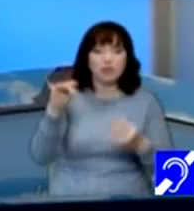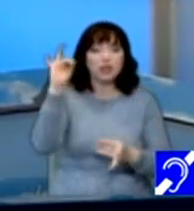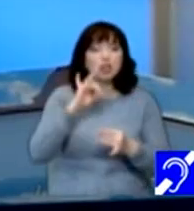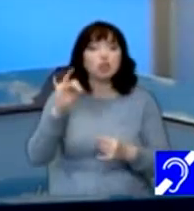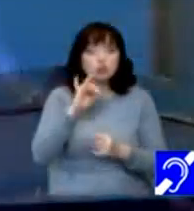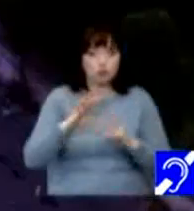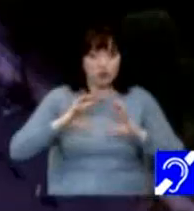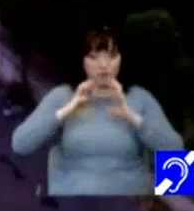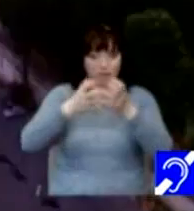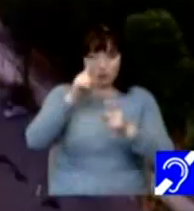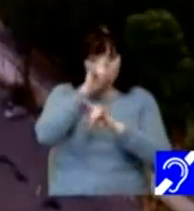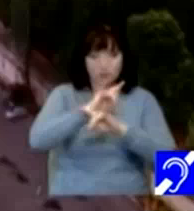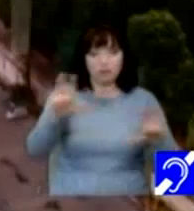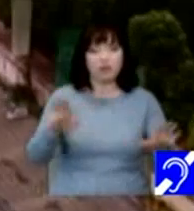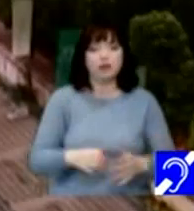lume.